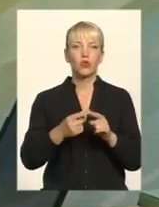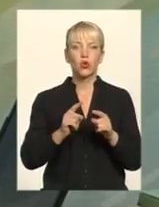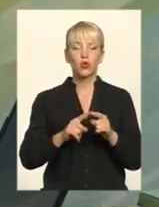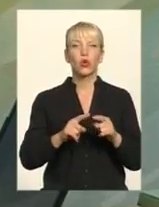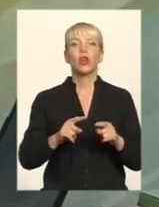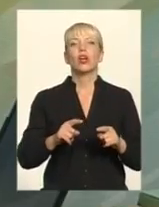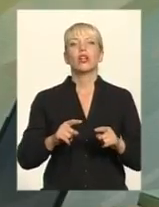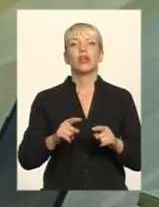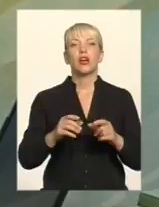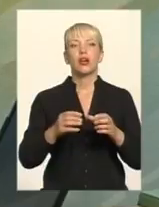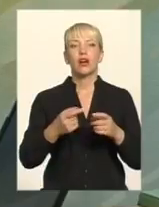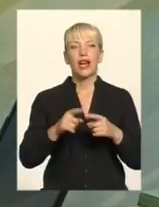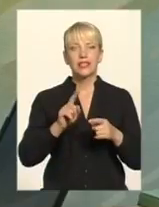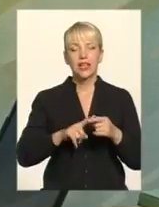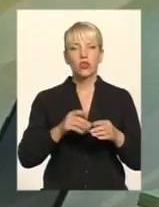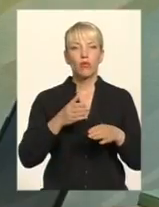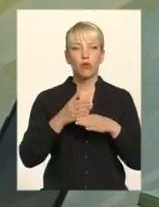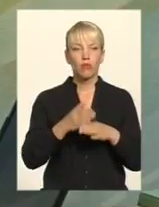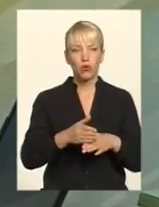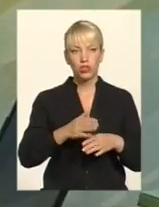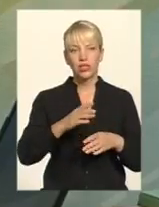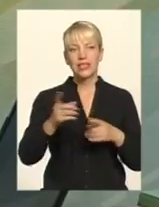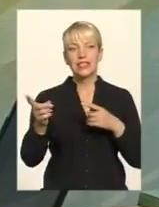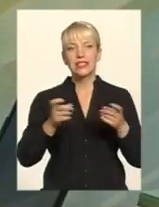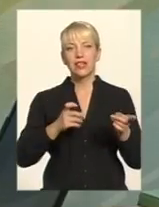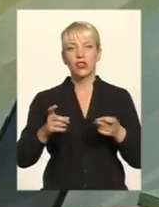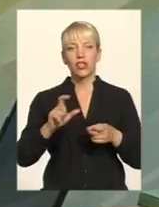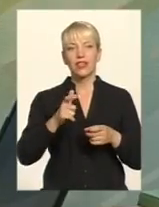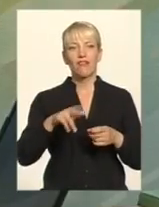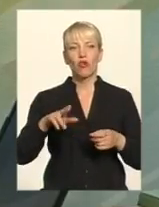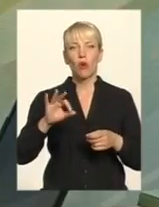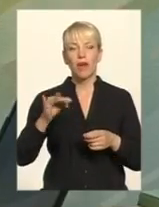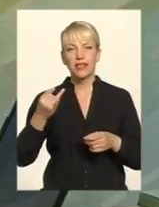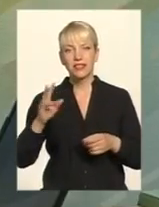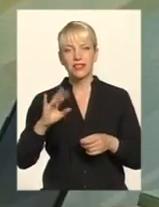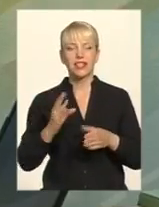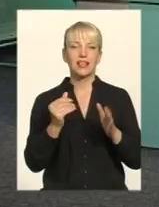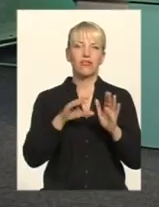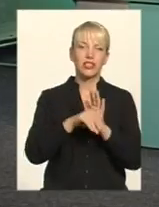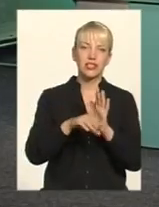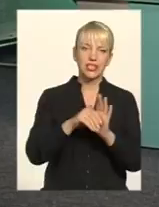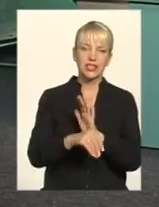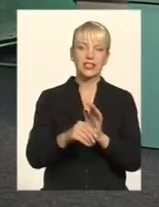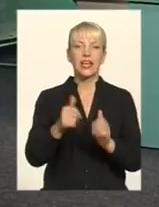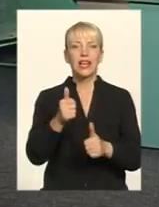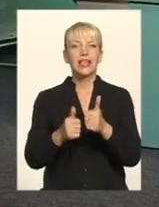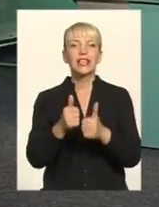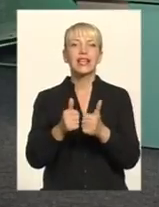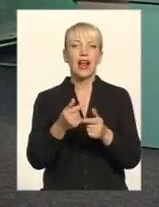собою конкурувати. А це допоможе залучити десь європейські інвестиції, європейські гранди. Тому